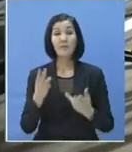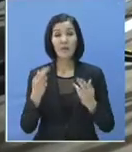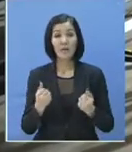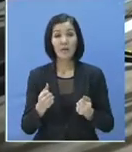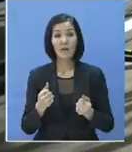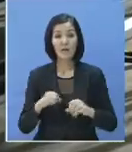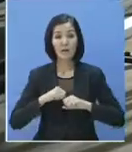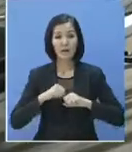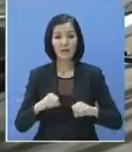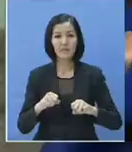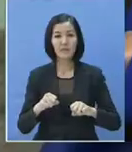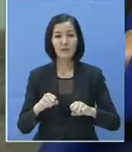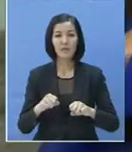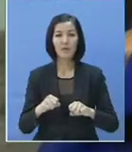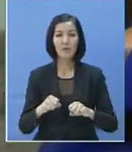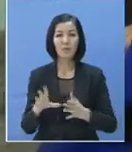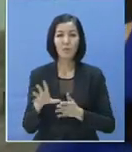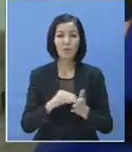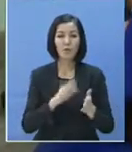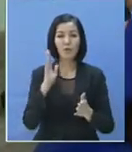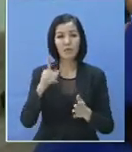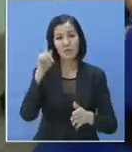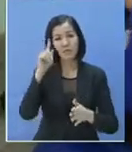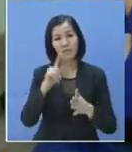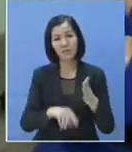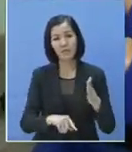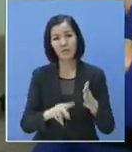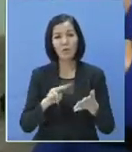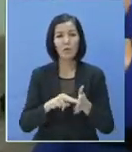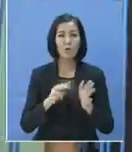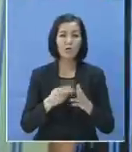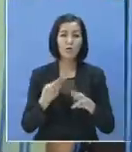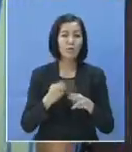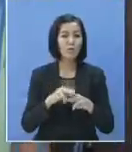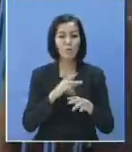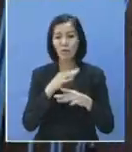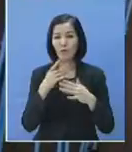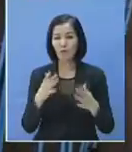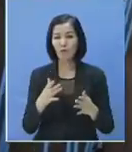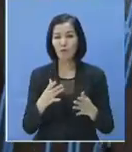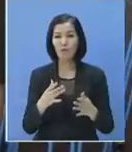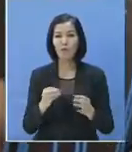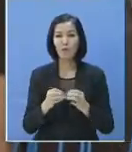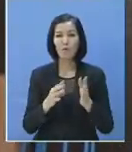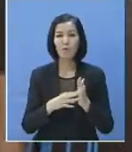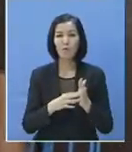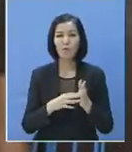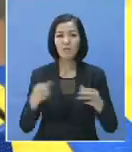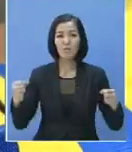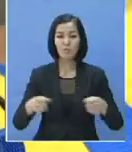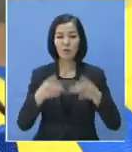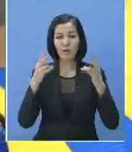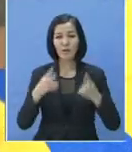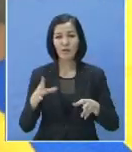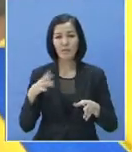Елдостың қайсарлығы көпке үлгі. Келешекке сенімі, үміті оны қаншама қиындықтан алып шықты. 19 жасында жол апатына